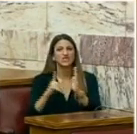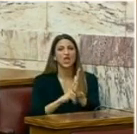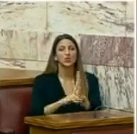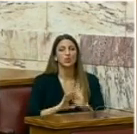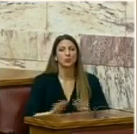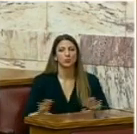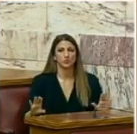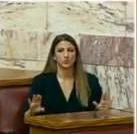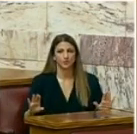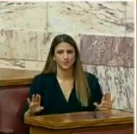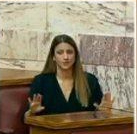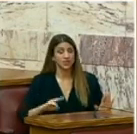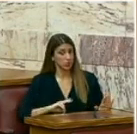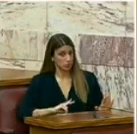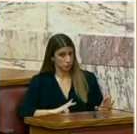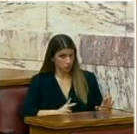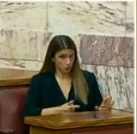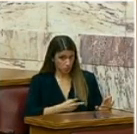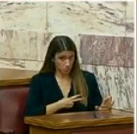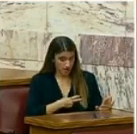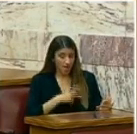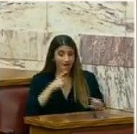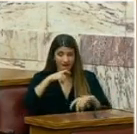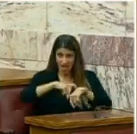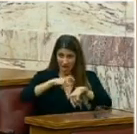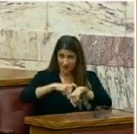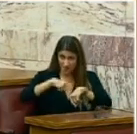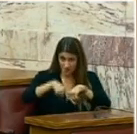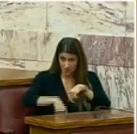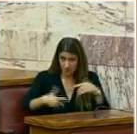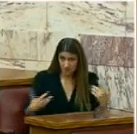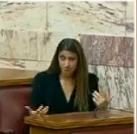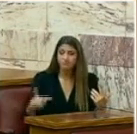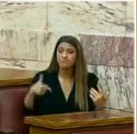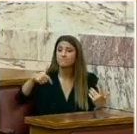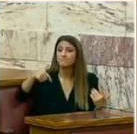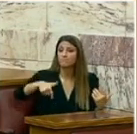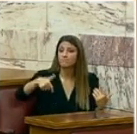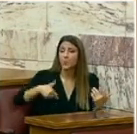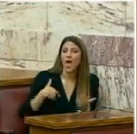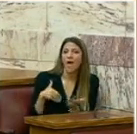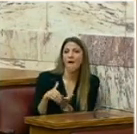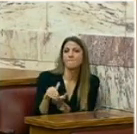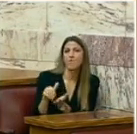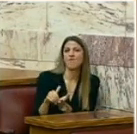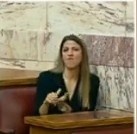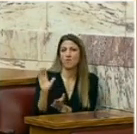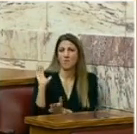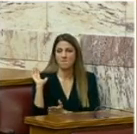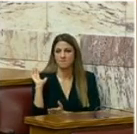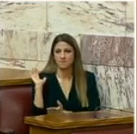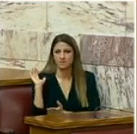σωστά αυτή τη στιγμή αυτό το αποφεύγουμε.